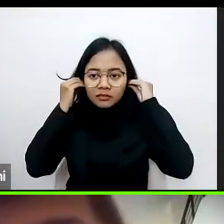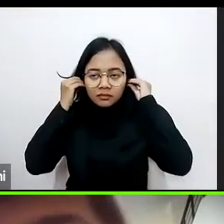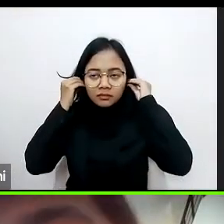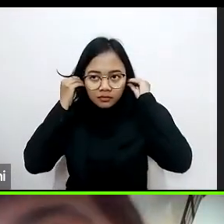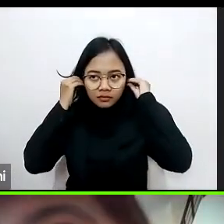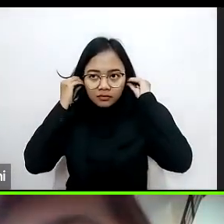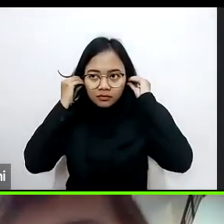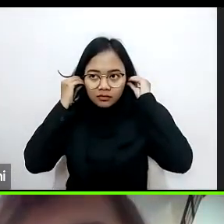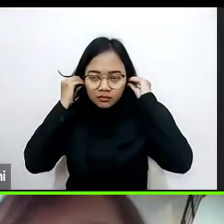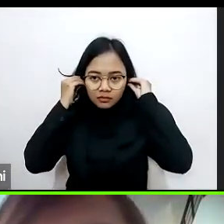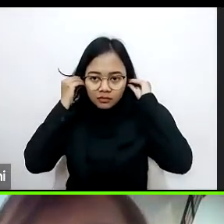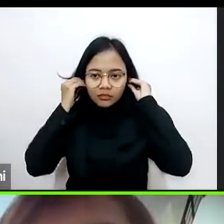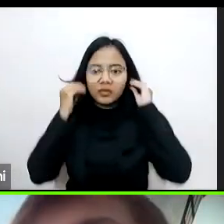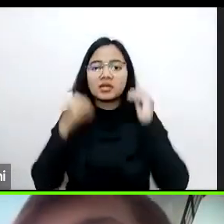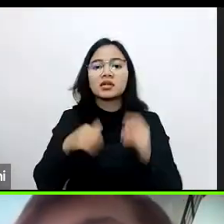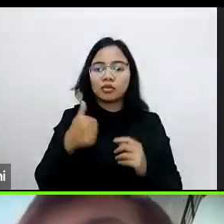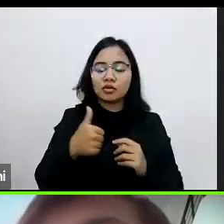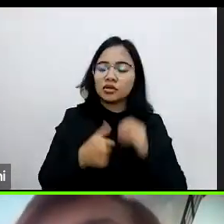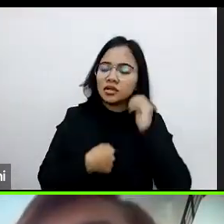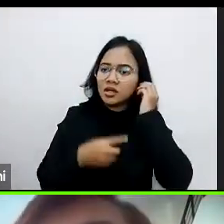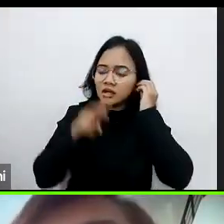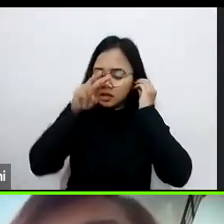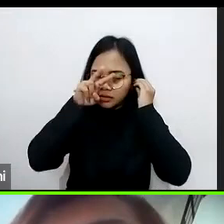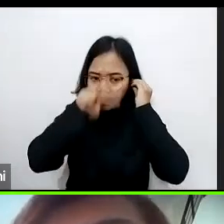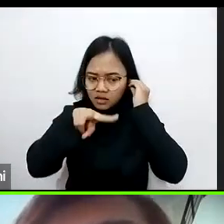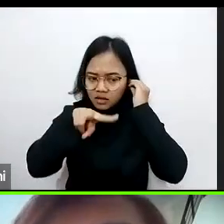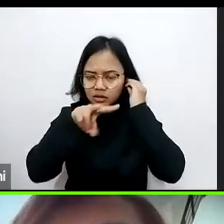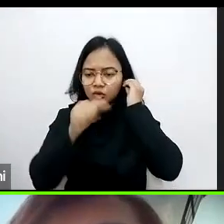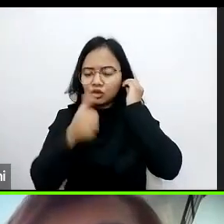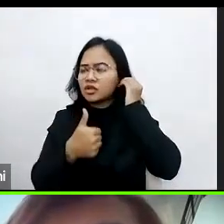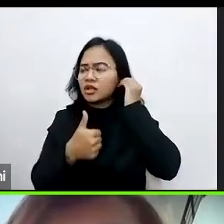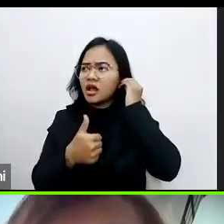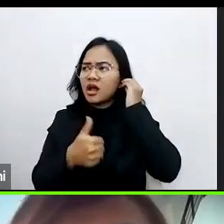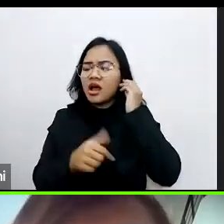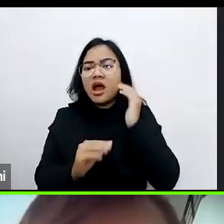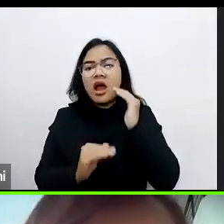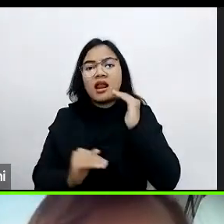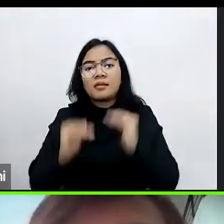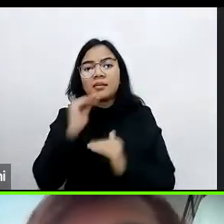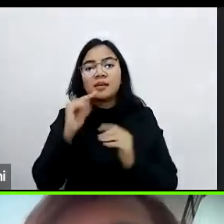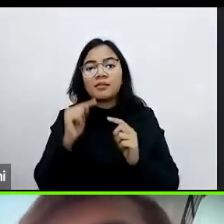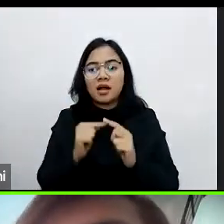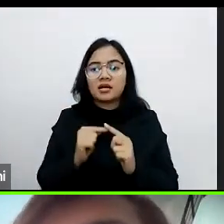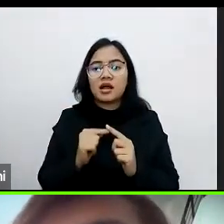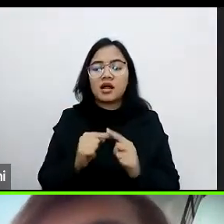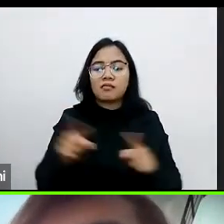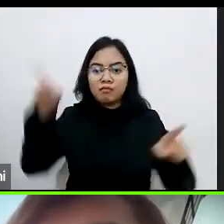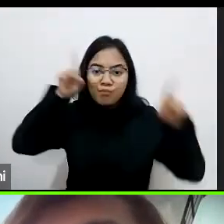deh. Sebenarnya kalau saya lihat sih, sebenarnya ini lebih pada political will